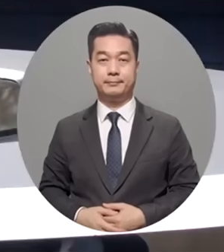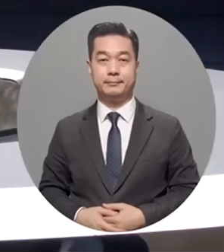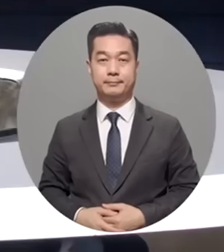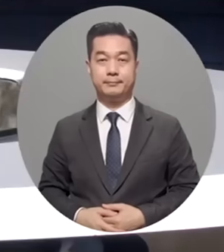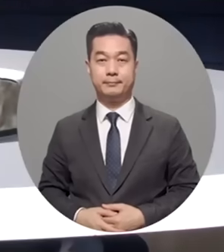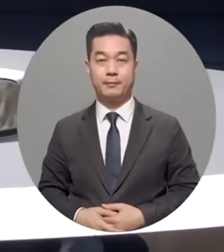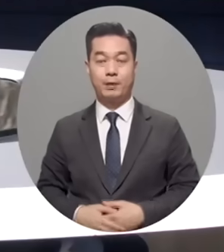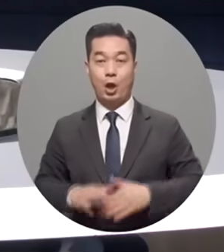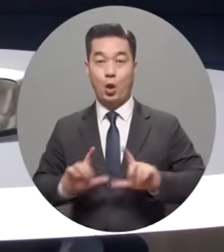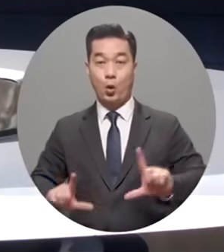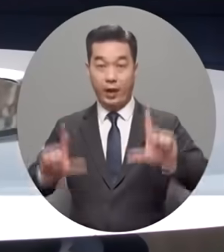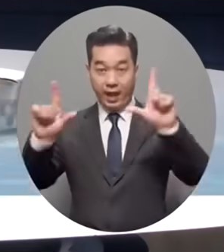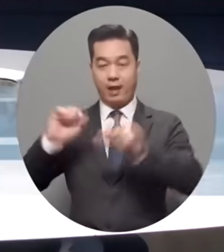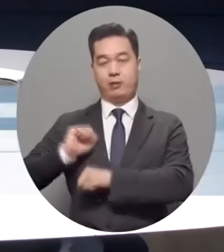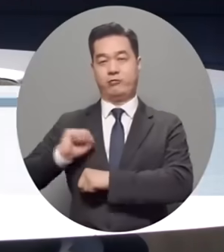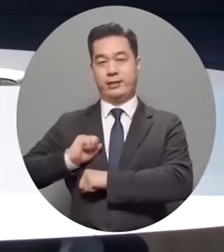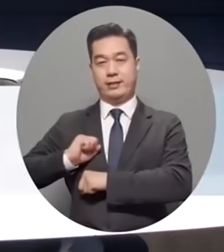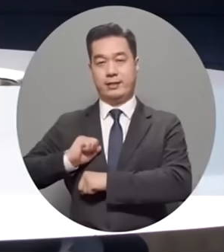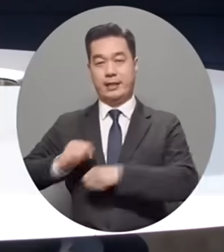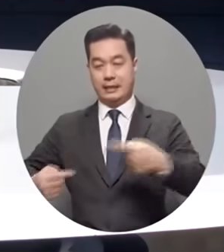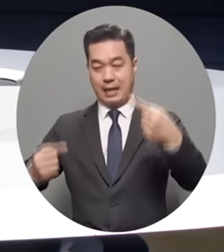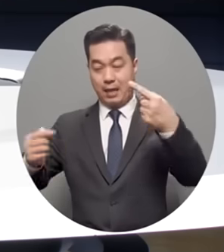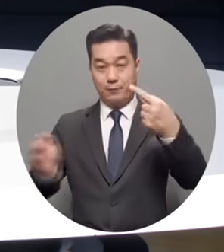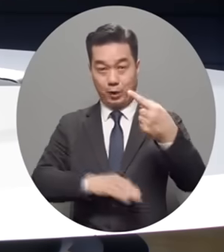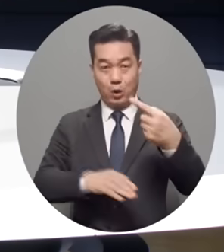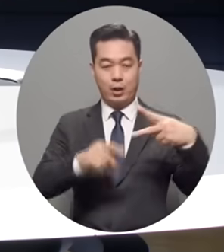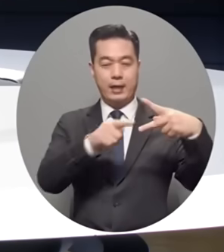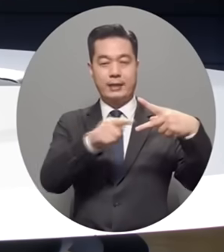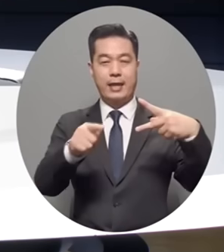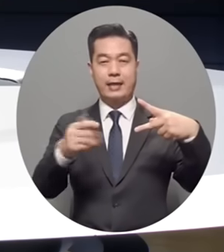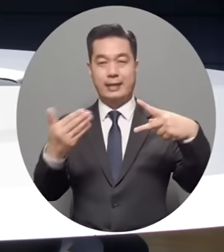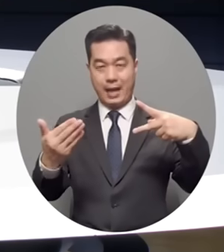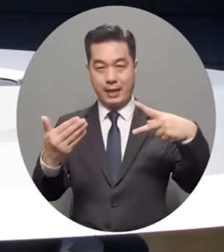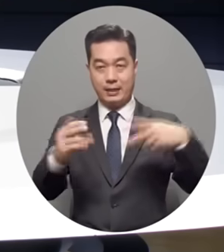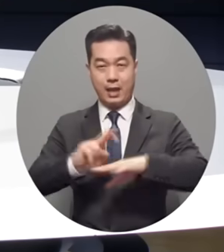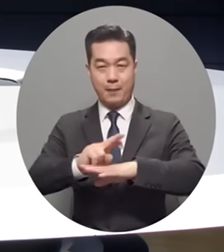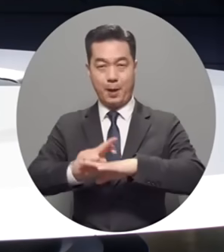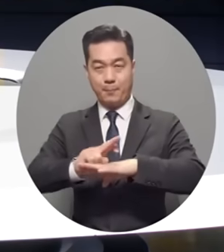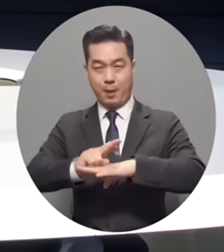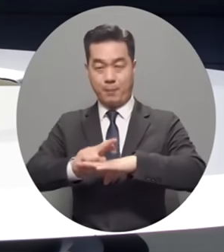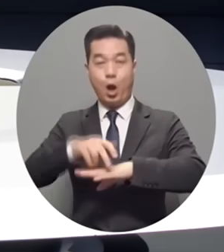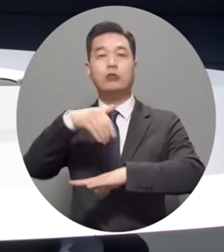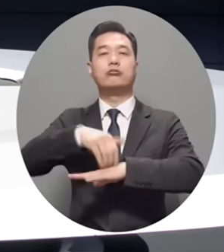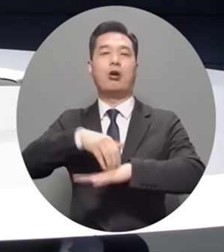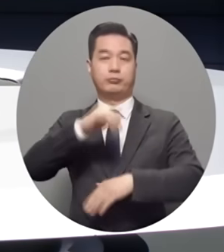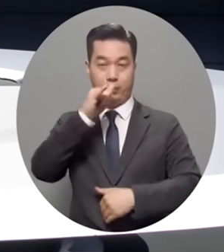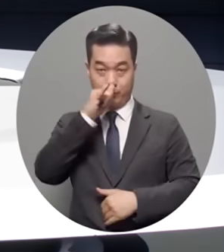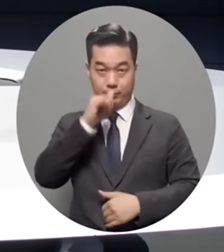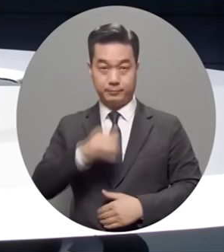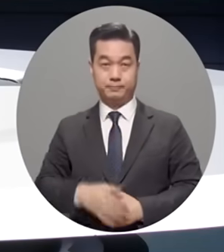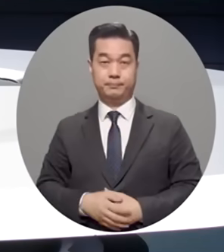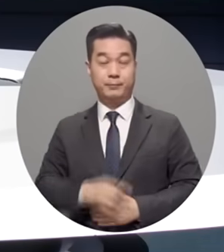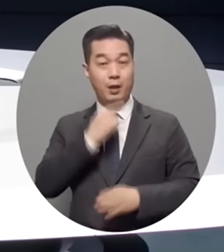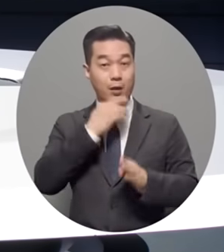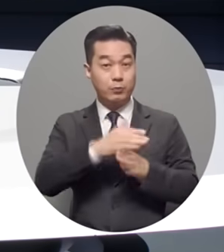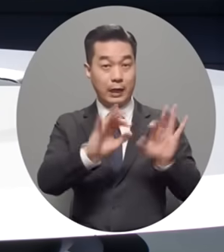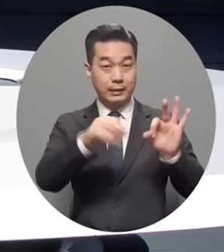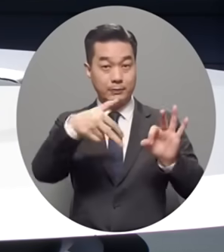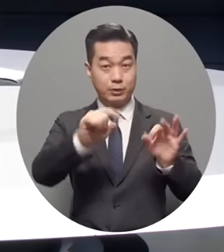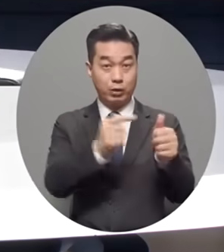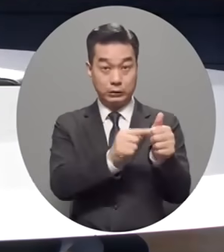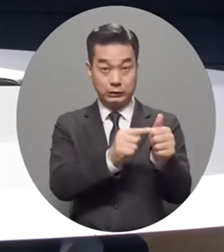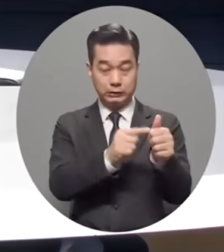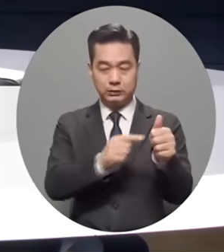우리 군이 새해 첫날부터 K9 자주포 등을 동원한 포탄 사격 훈련을 벌였습니다. 북한 김정은 위원장이